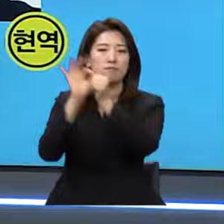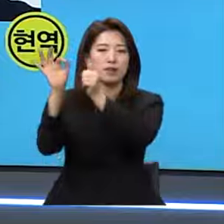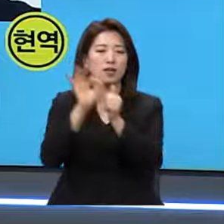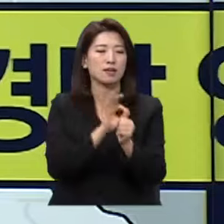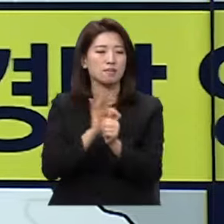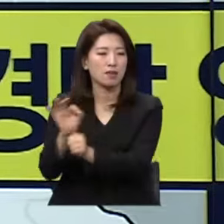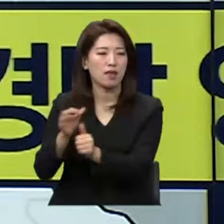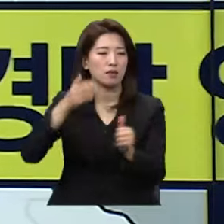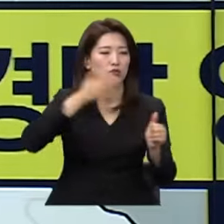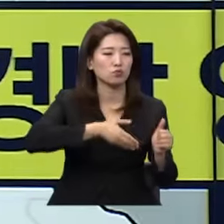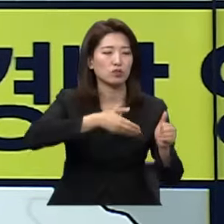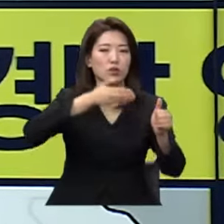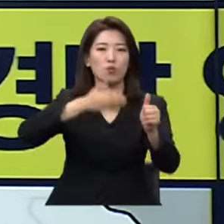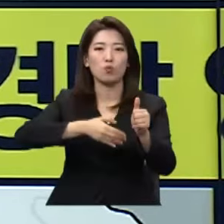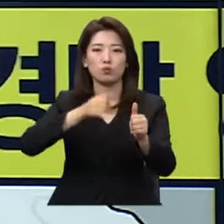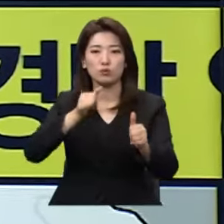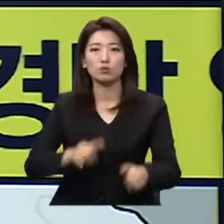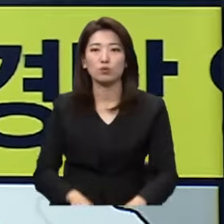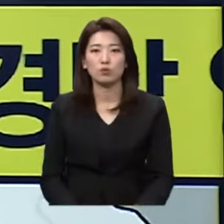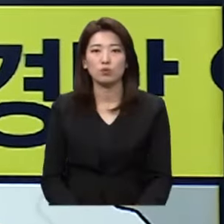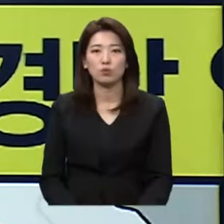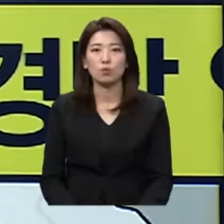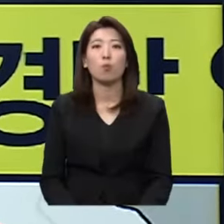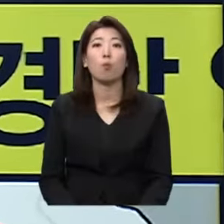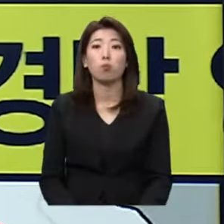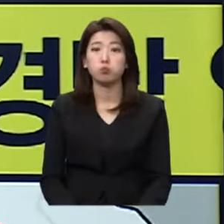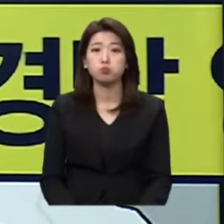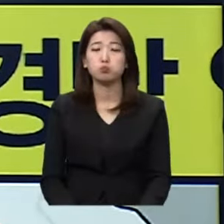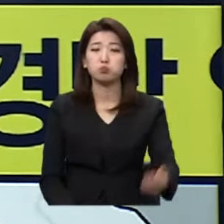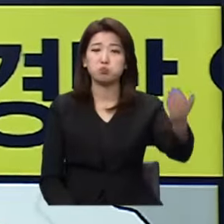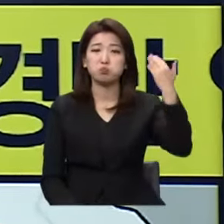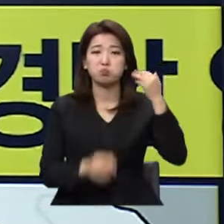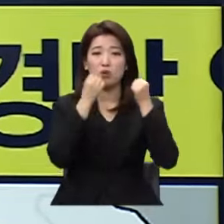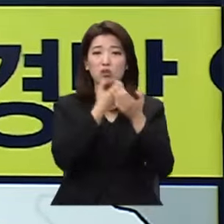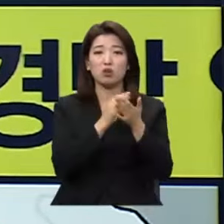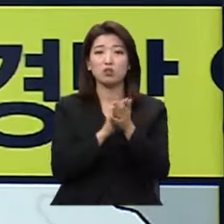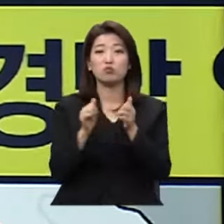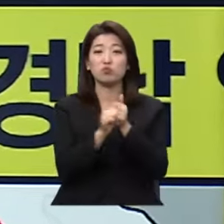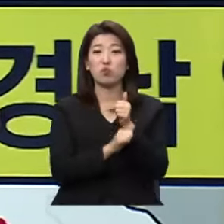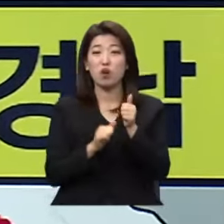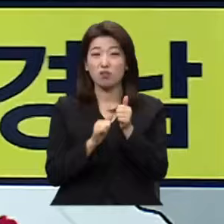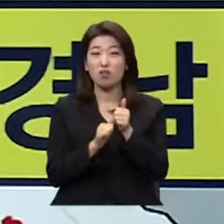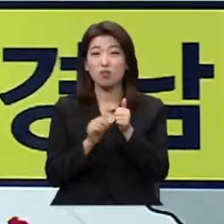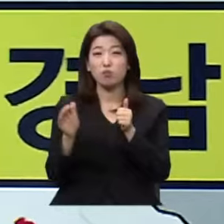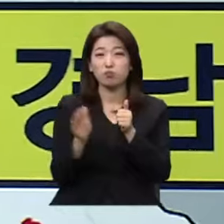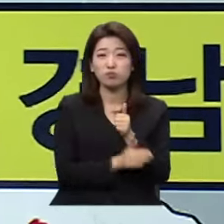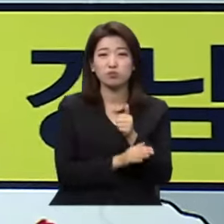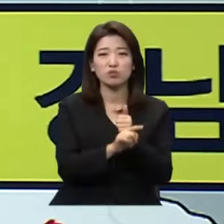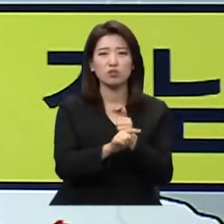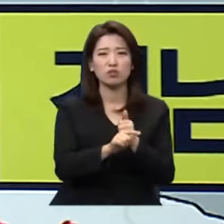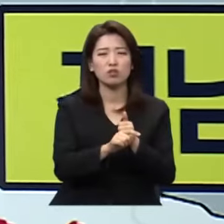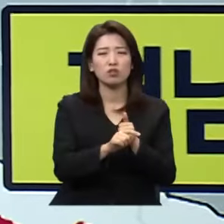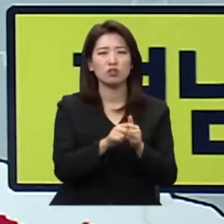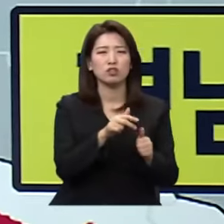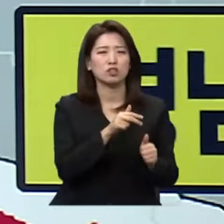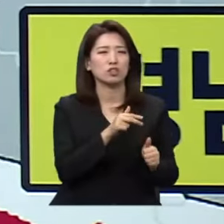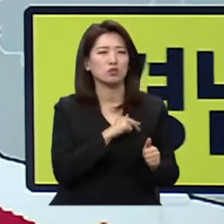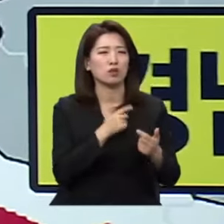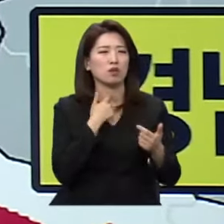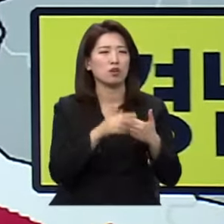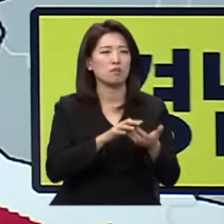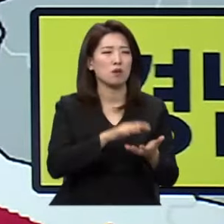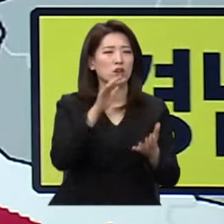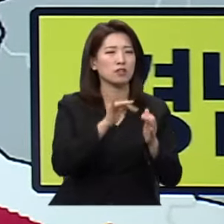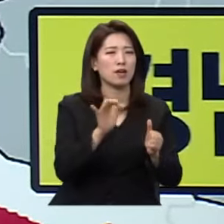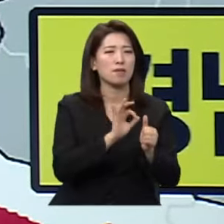나왔기 때문에 올게 왔구나 싶긴 합니다 그런데 첫 스타트를 끄는게 신주호 대변이 님